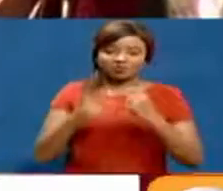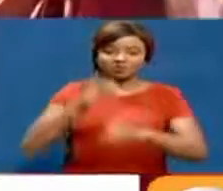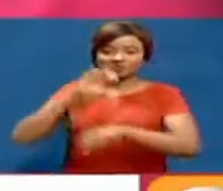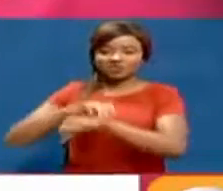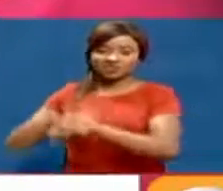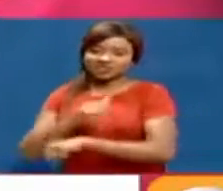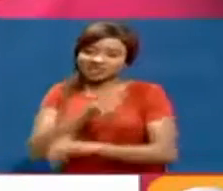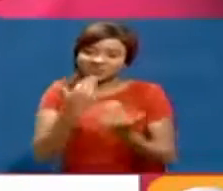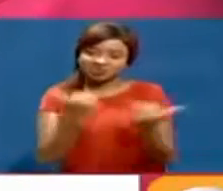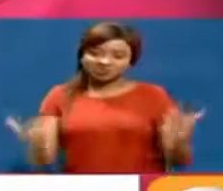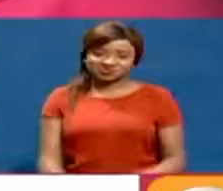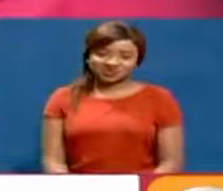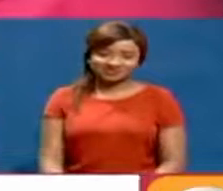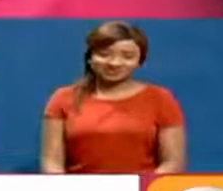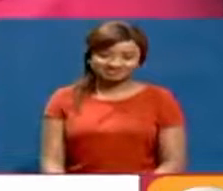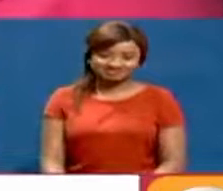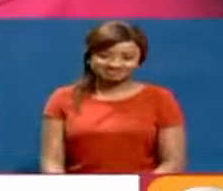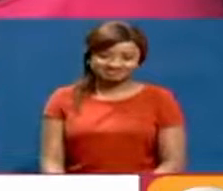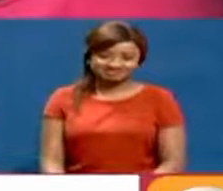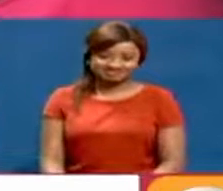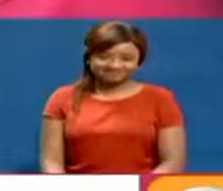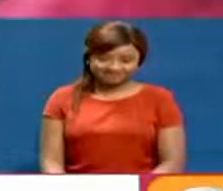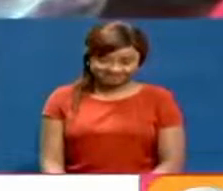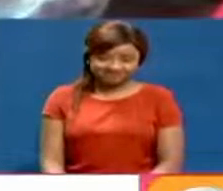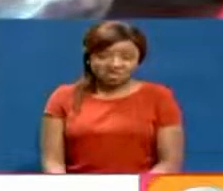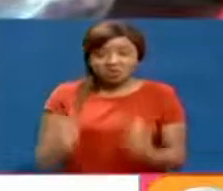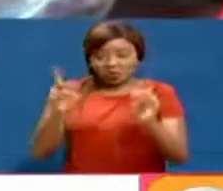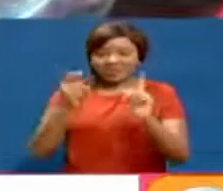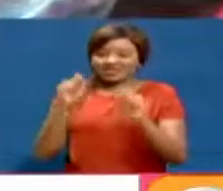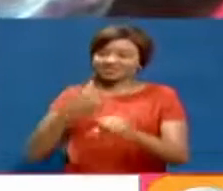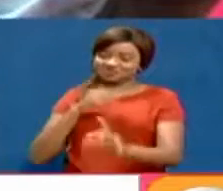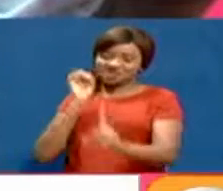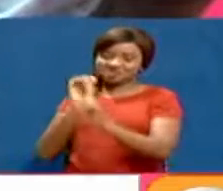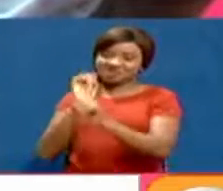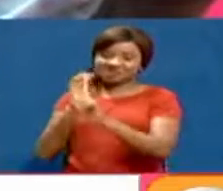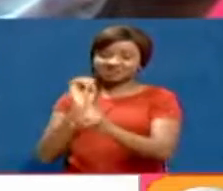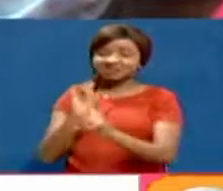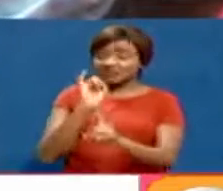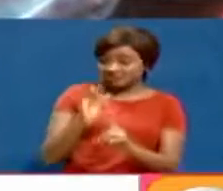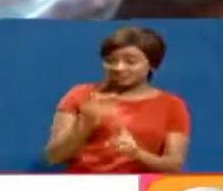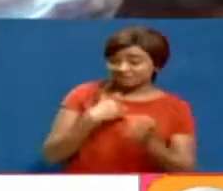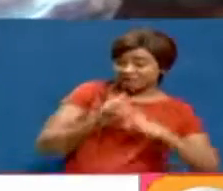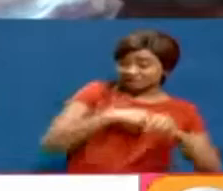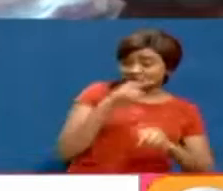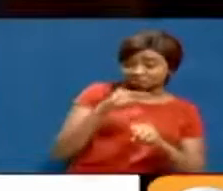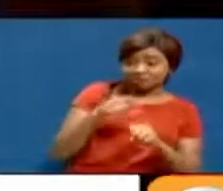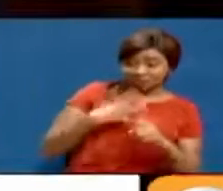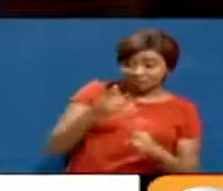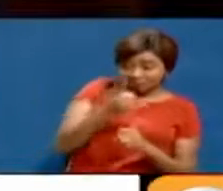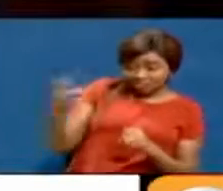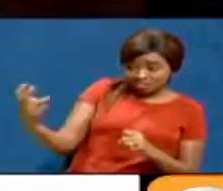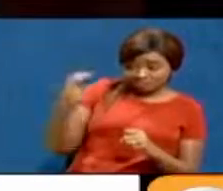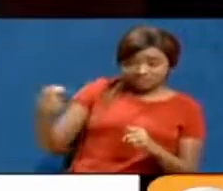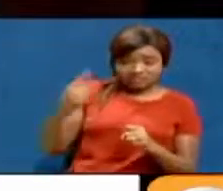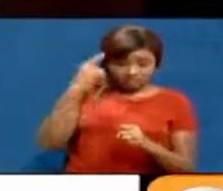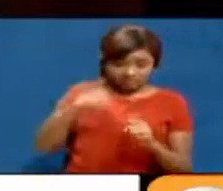wengine huko mbele. Kama hiyo ndio inaitwa mentor, then nimekuwa mentor. Inanifanya nisikie fulfillment